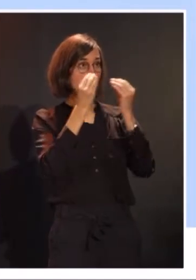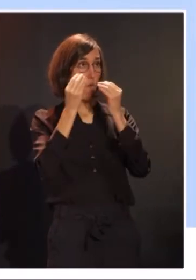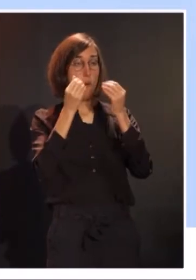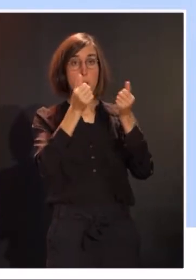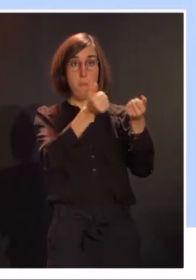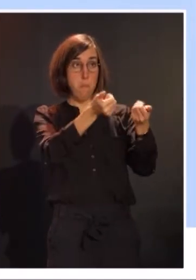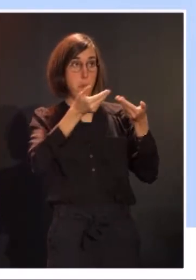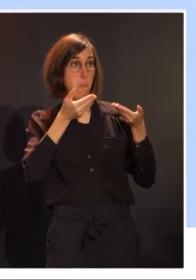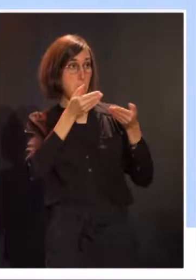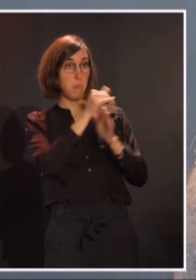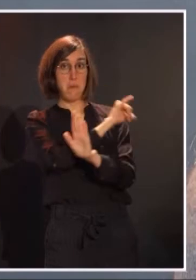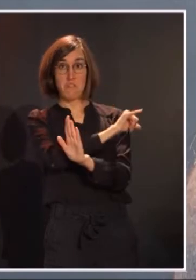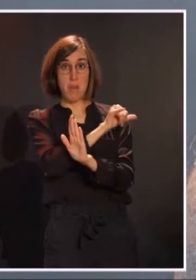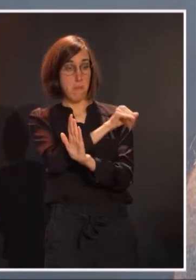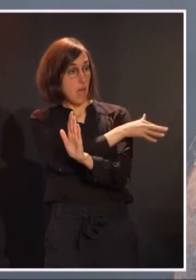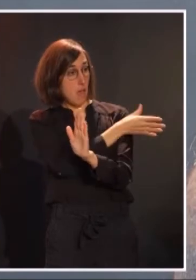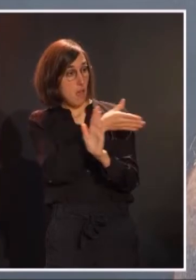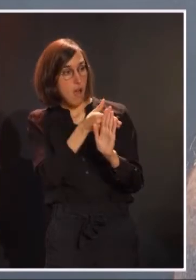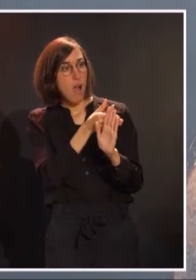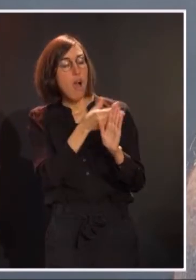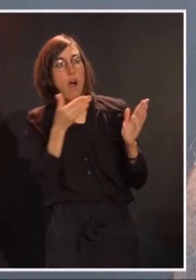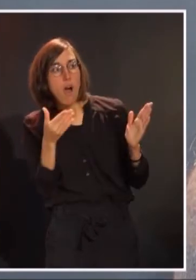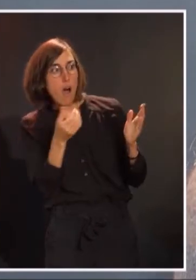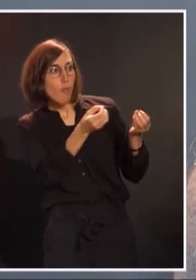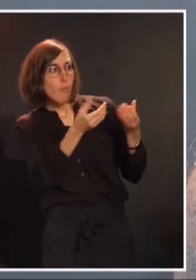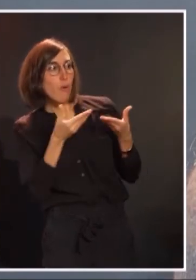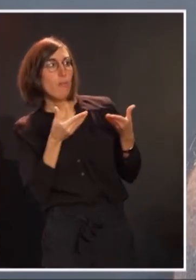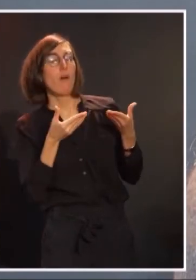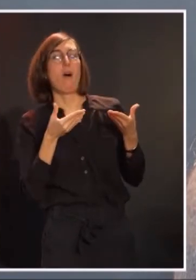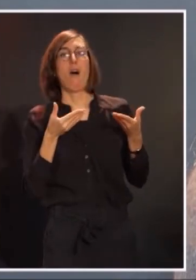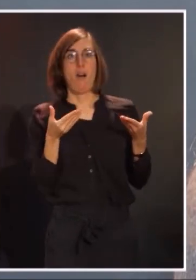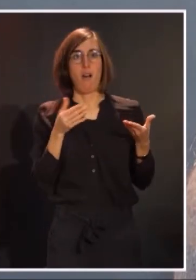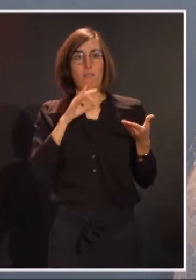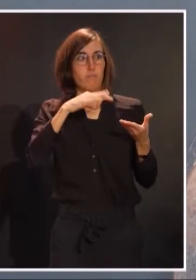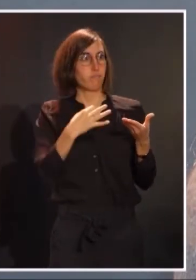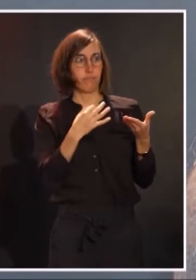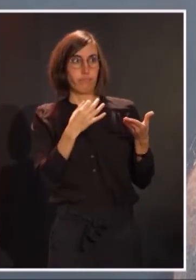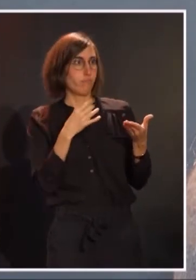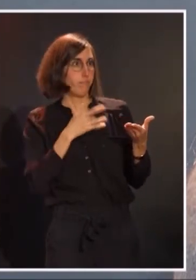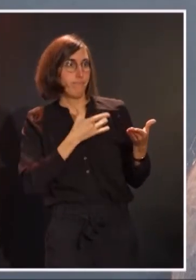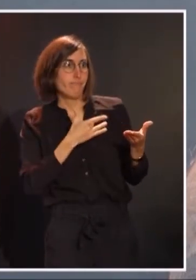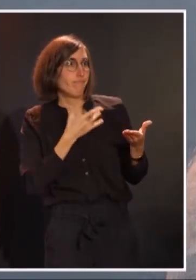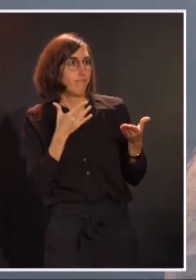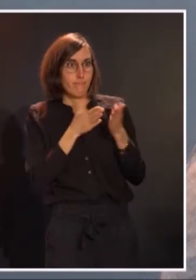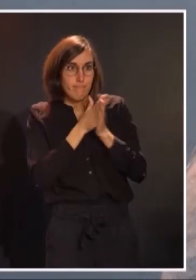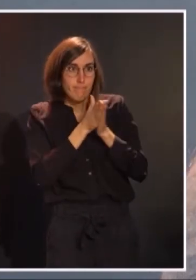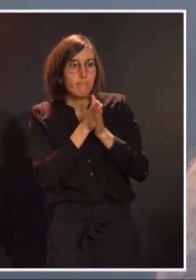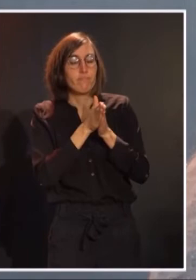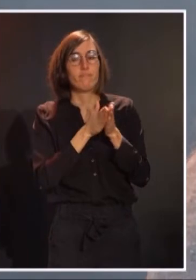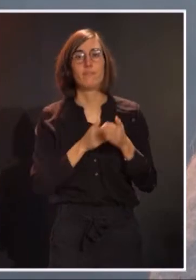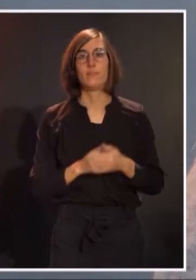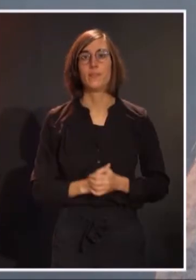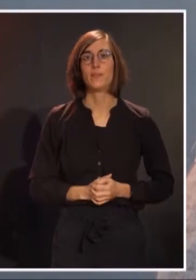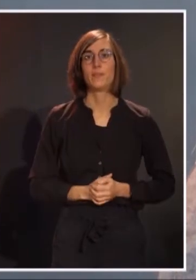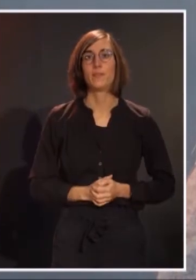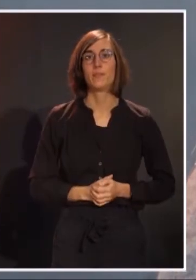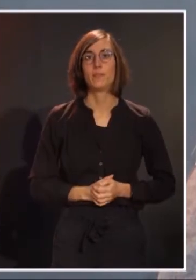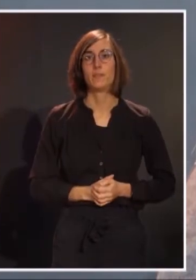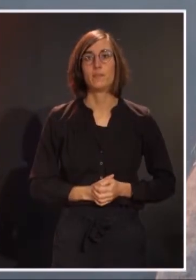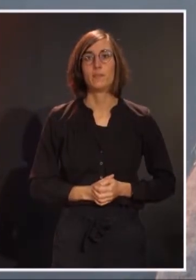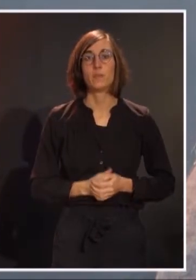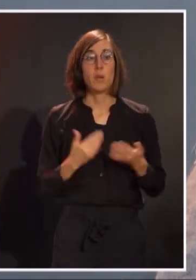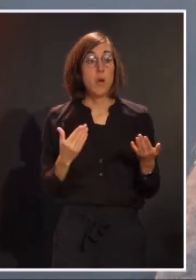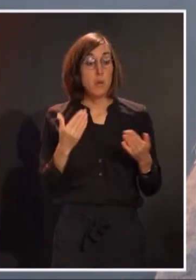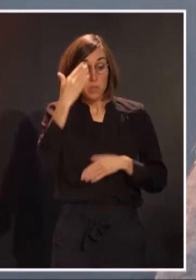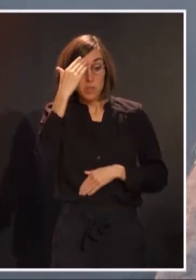proposé. Mais là, elle comprend tout de suite l'intérêt que pourrait lui apporter une aide informatique, sans forcément avoir une connaissance ou